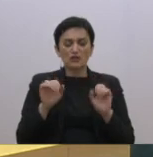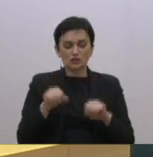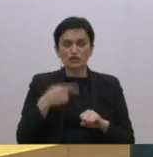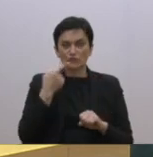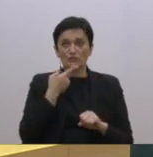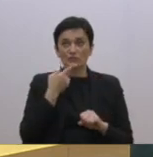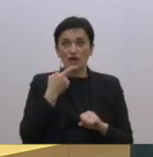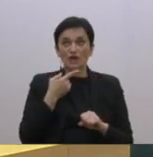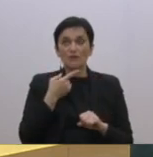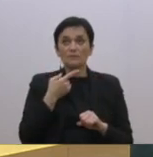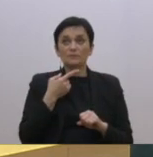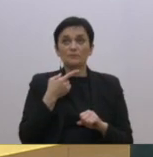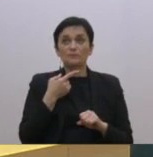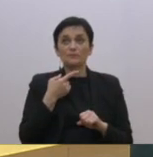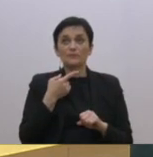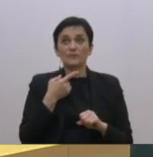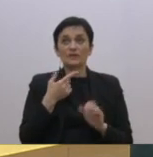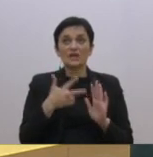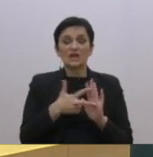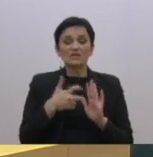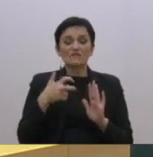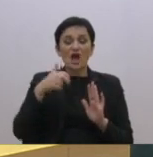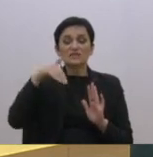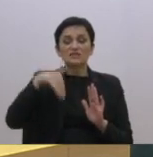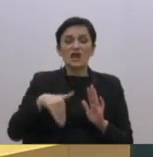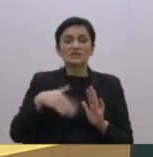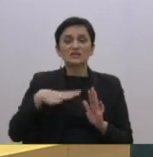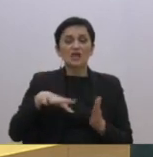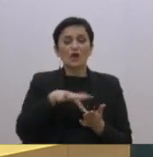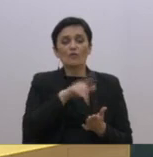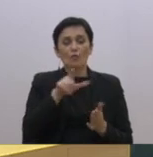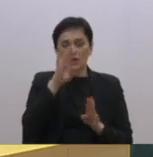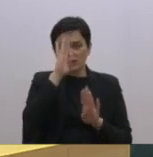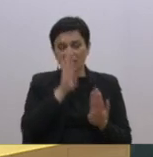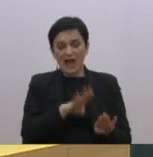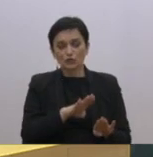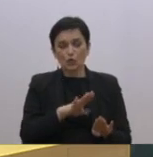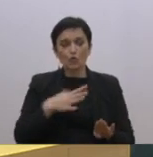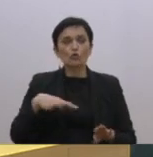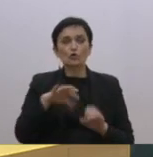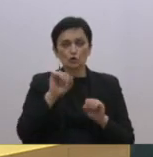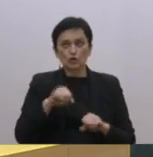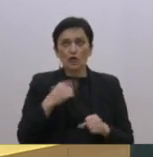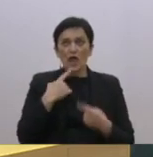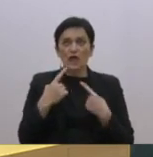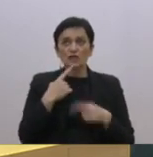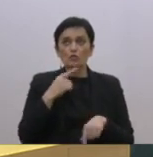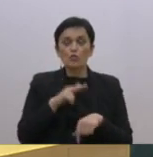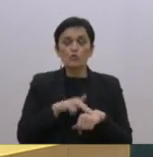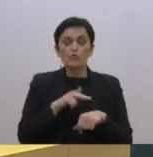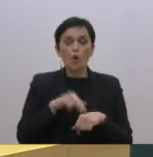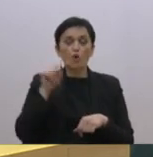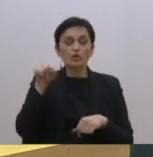ჩვენ არათუ 800,000 ამდე საქართველოს მოქალაქემ დატოვა ქვეყანა, შეგვიძლია ვისაუბროთ პოლიციაში რა